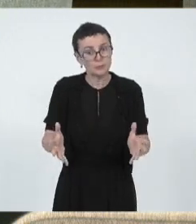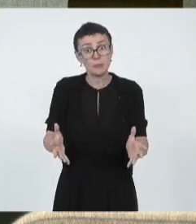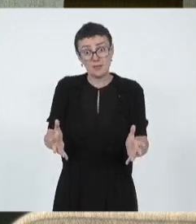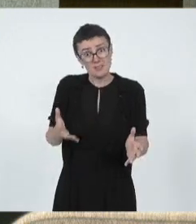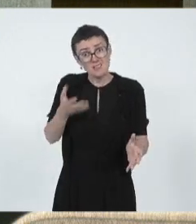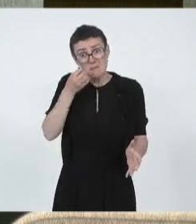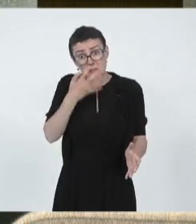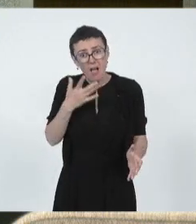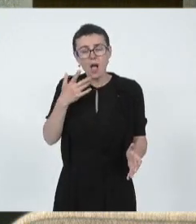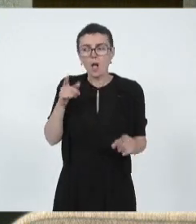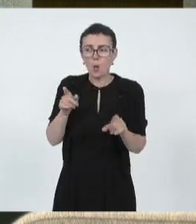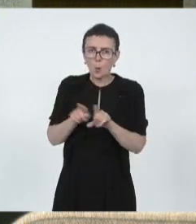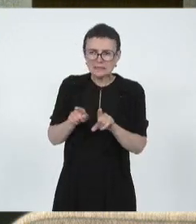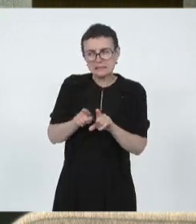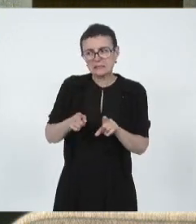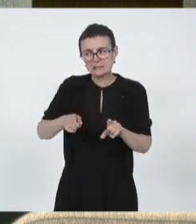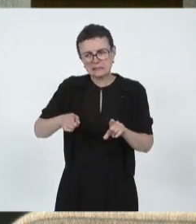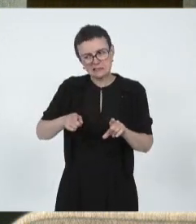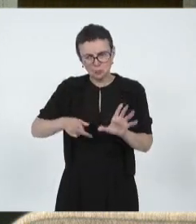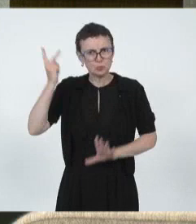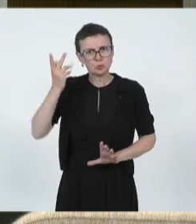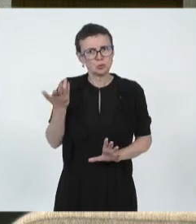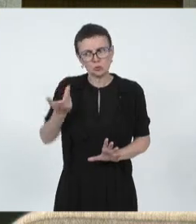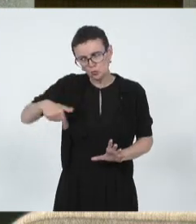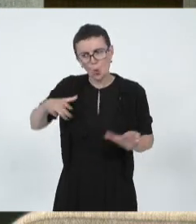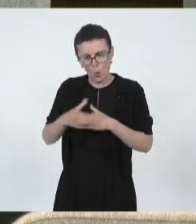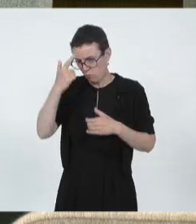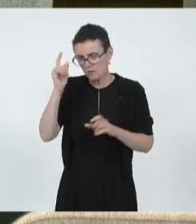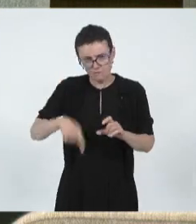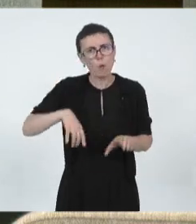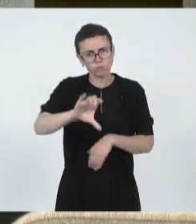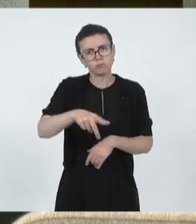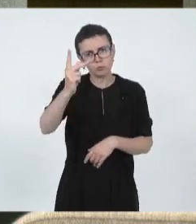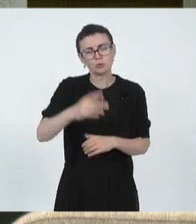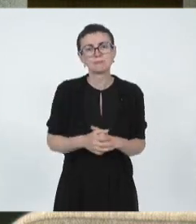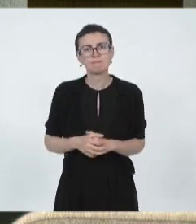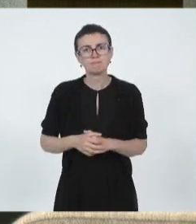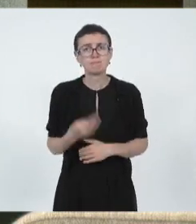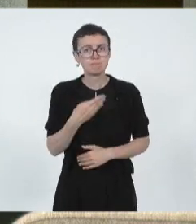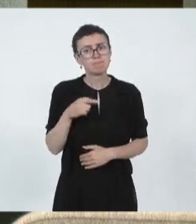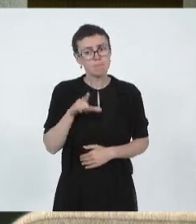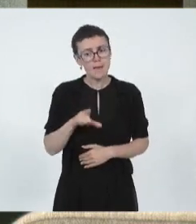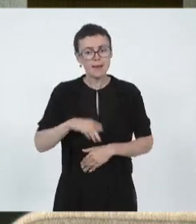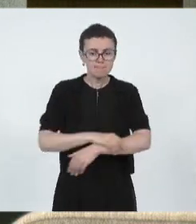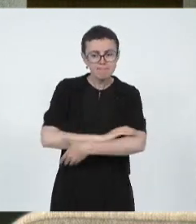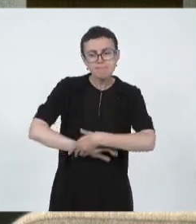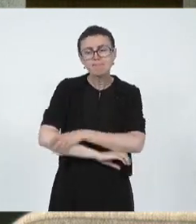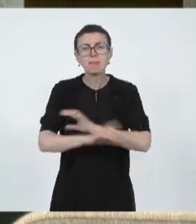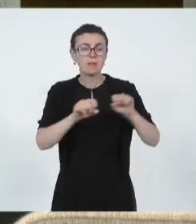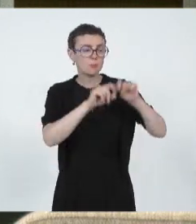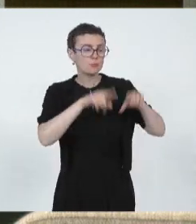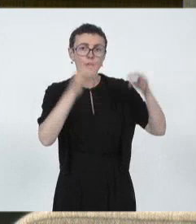qu'on peut faire encore plus d'efforts. La métropole européenne de Lille s'est engagée dans la démarche exigeante du budget